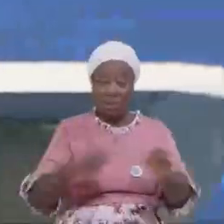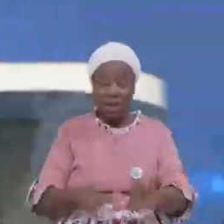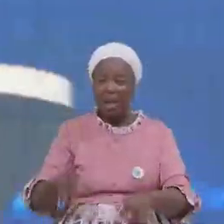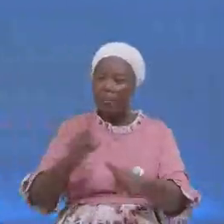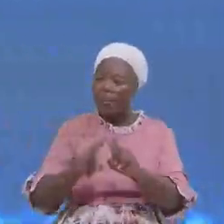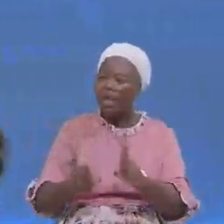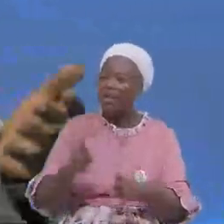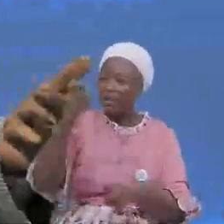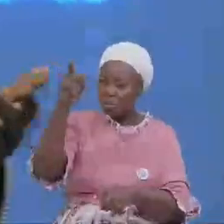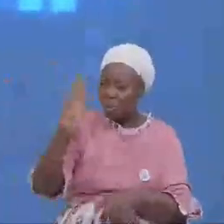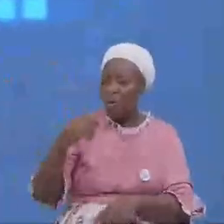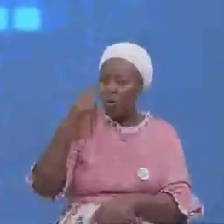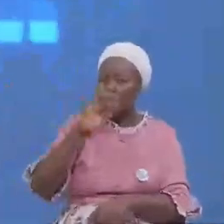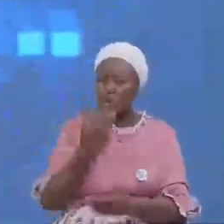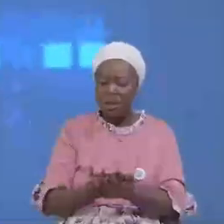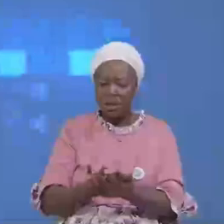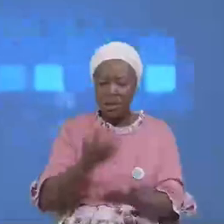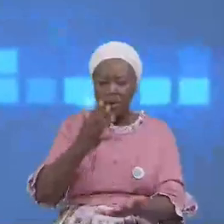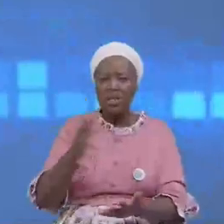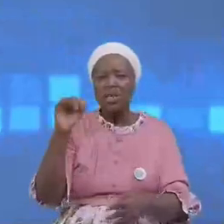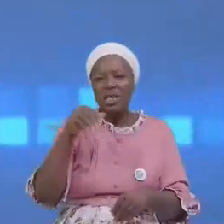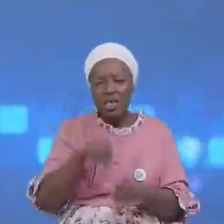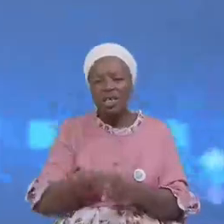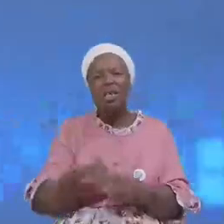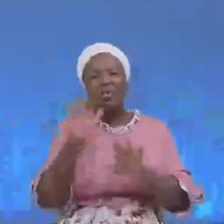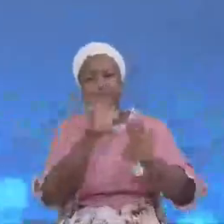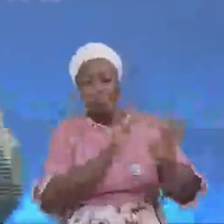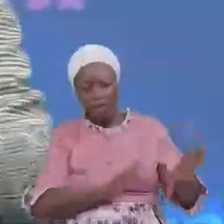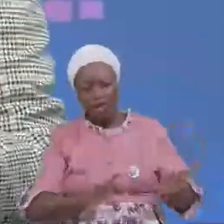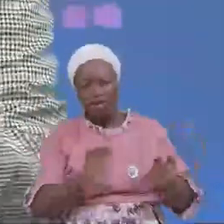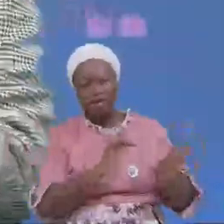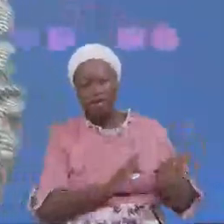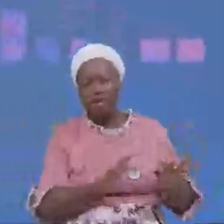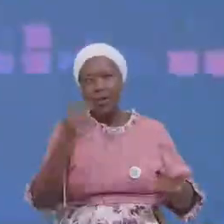Dieu qui est riche en miséricorde.